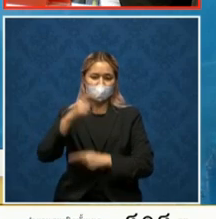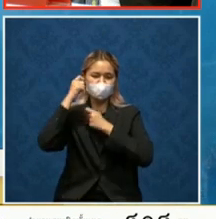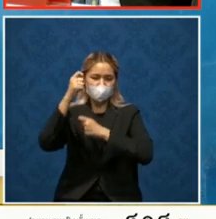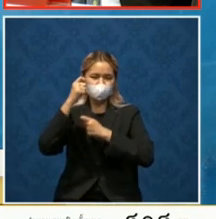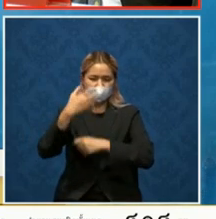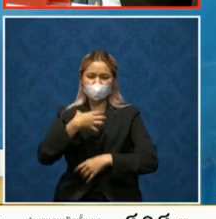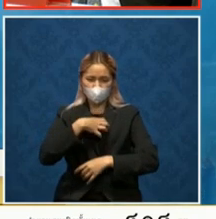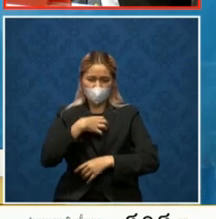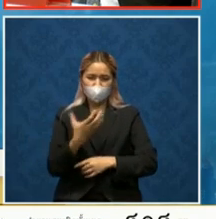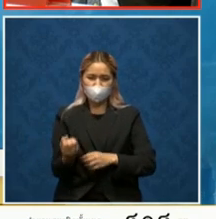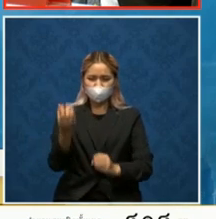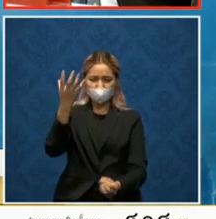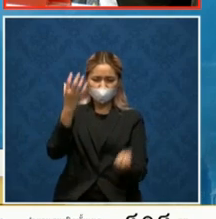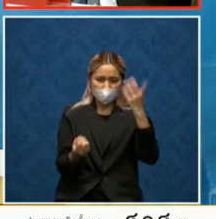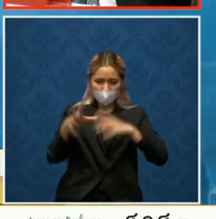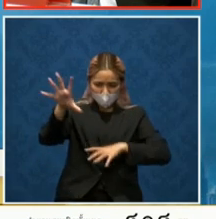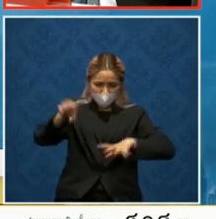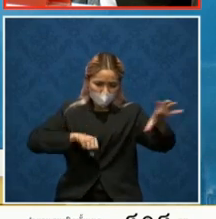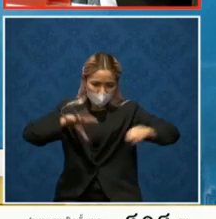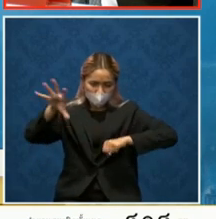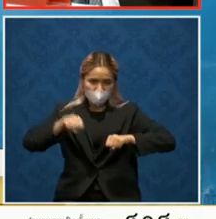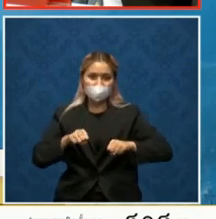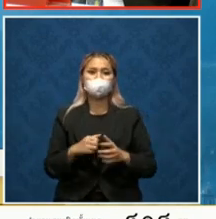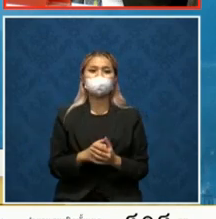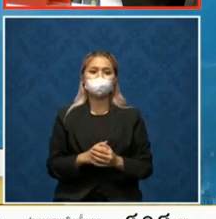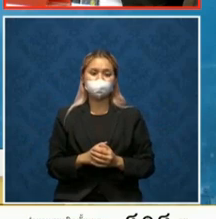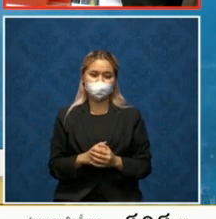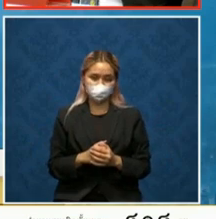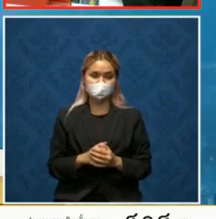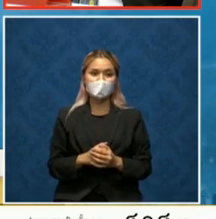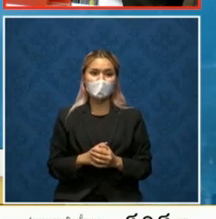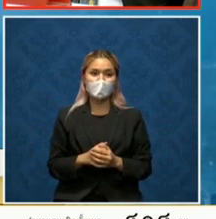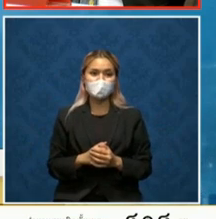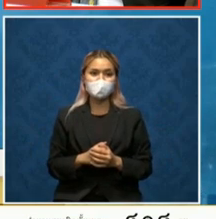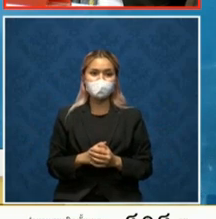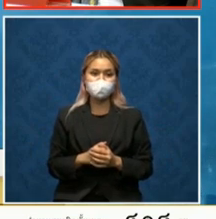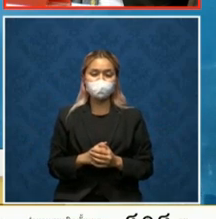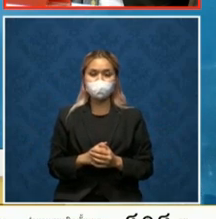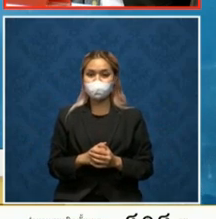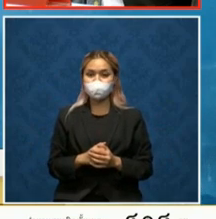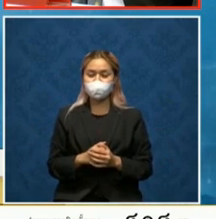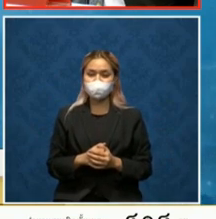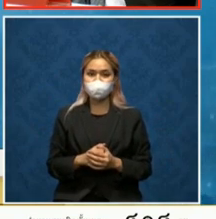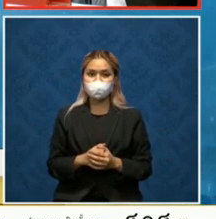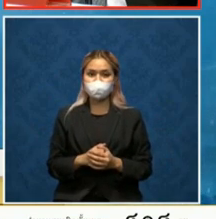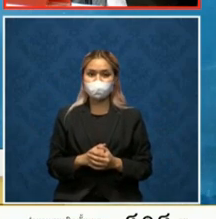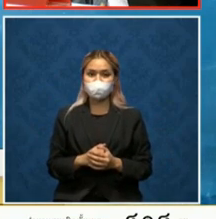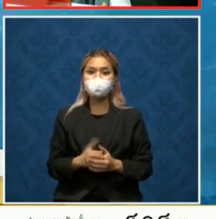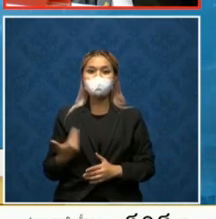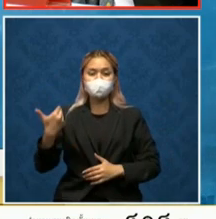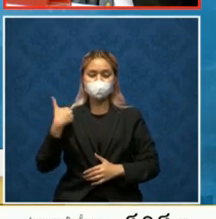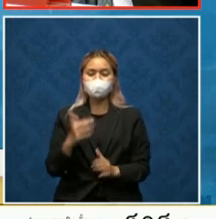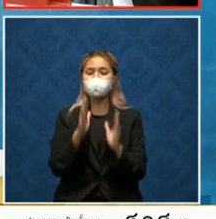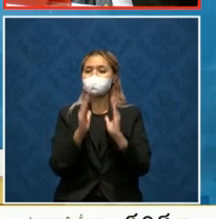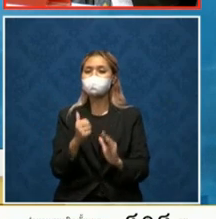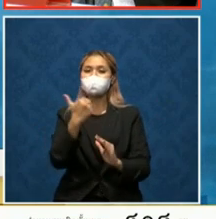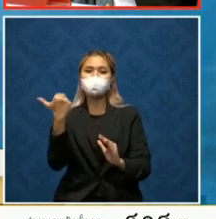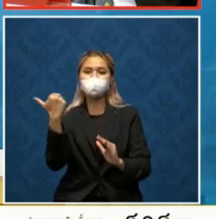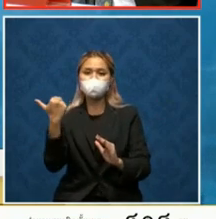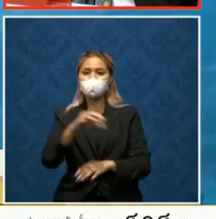ป่าจากกลุ่มทุนที่ยึดครองโดยไม่ชอบด้วยกฎหมายนี่แหละอีกหลายรายครับถูก